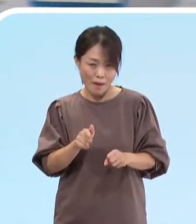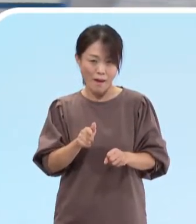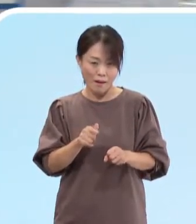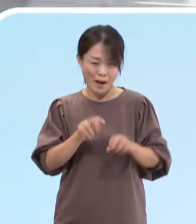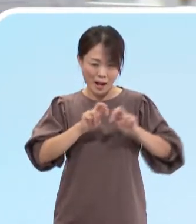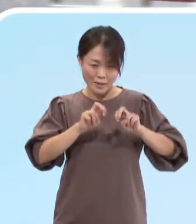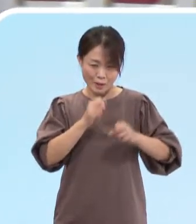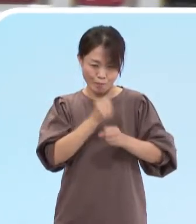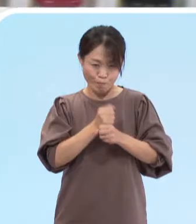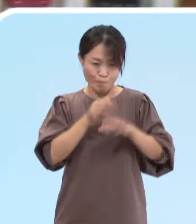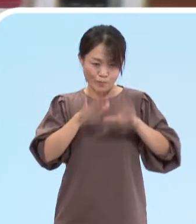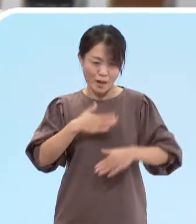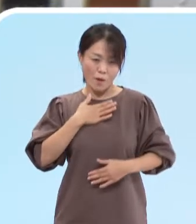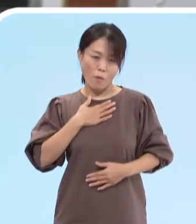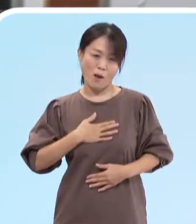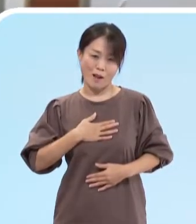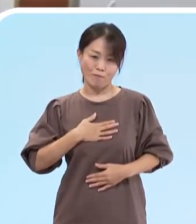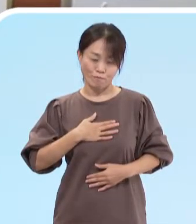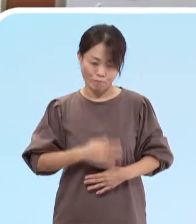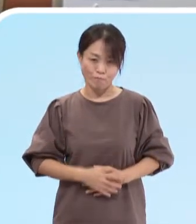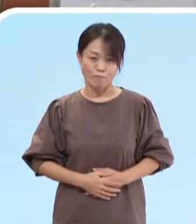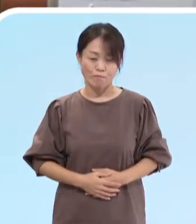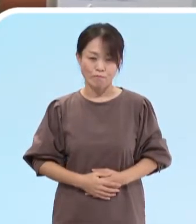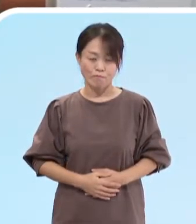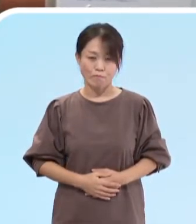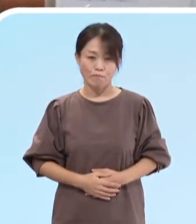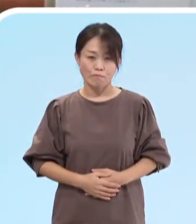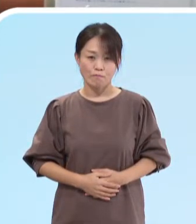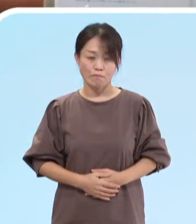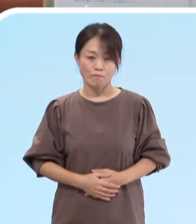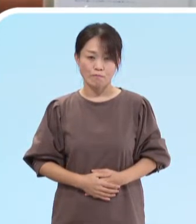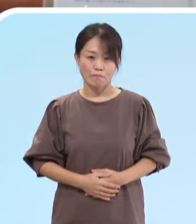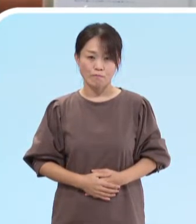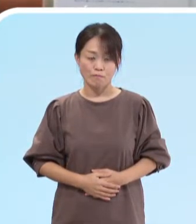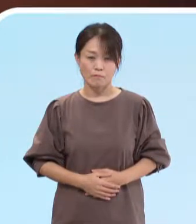な機能開発に取り組んでいることを感じていただけると思います。